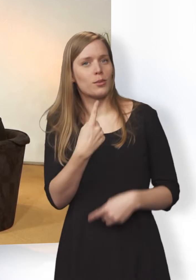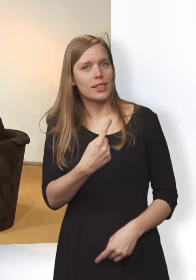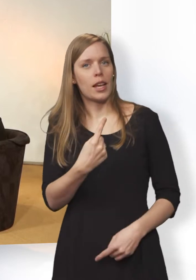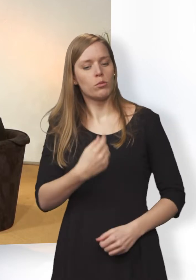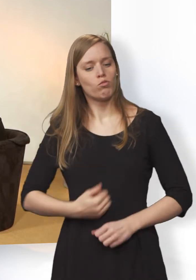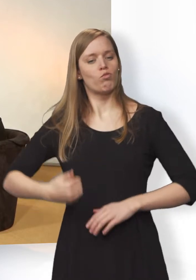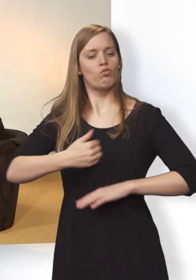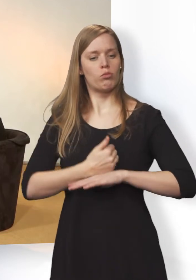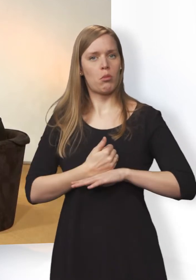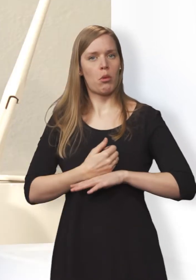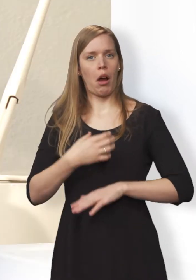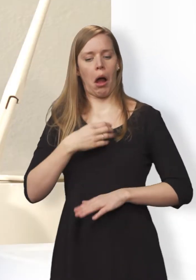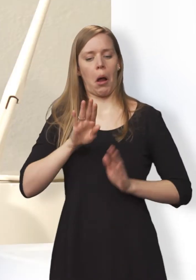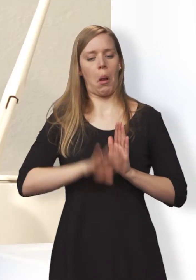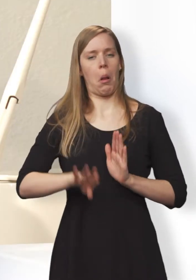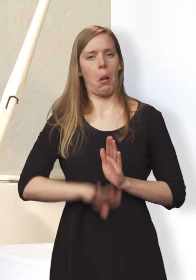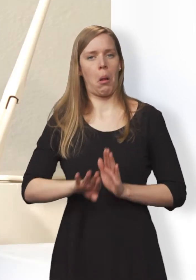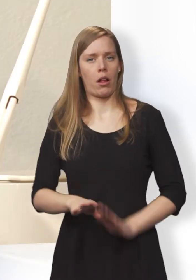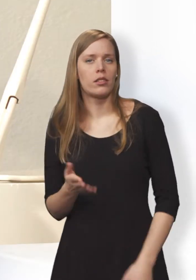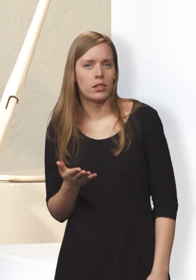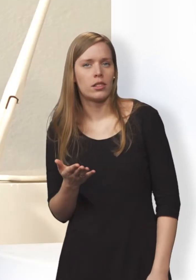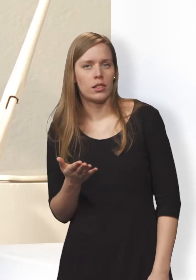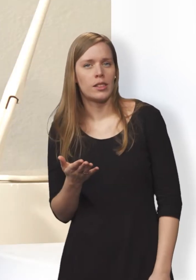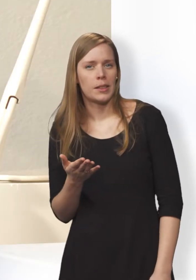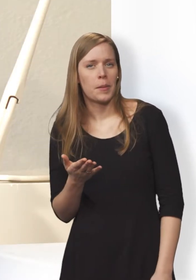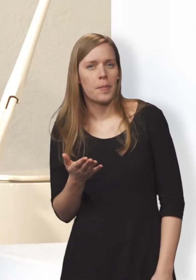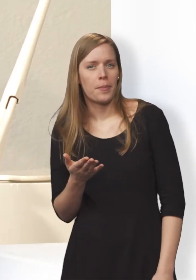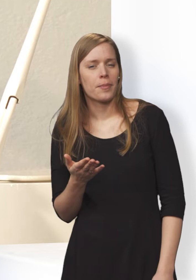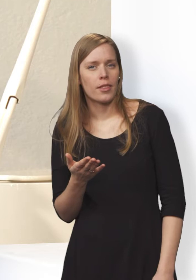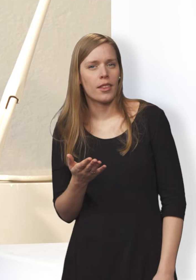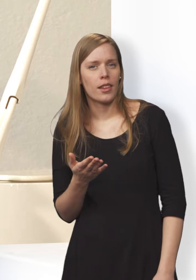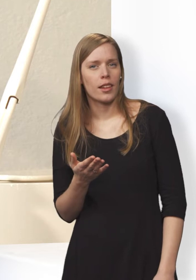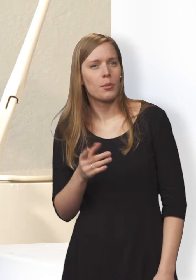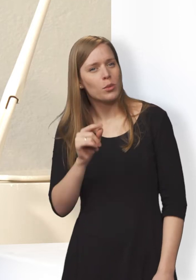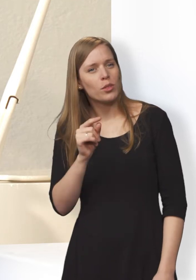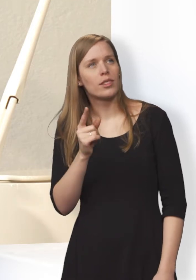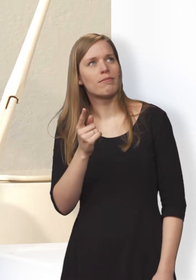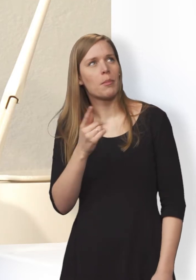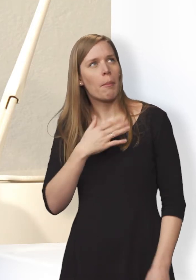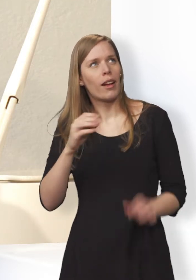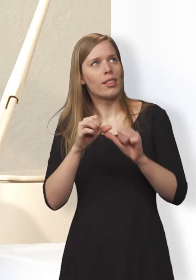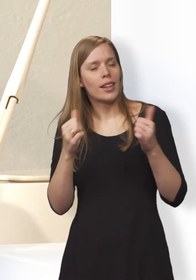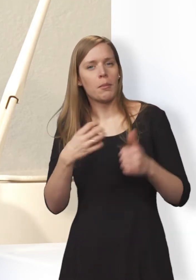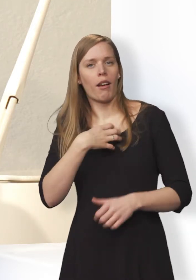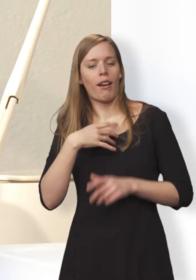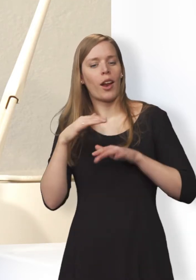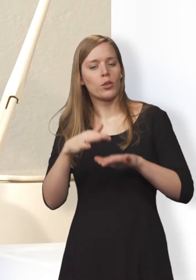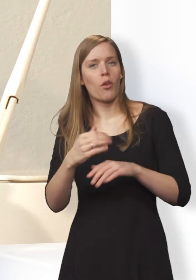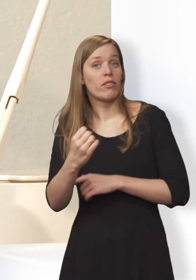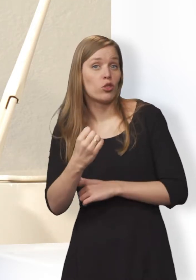über diese krankheit also welche gewichtung hat sie